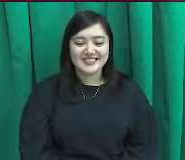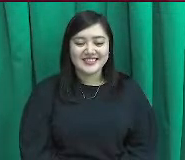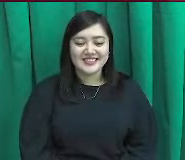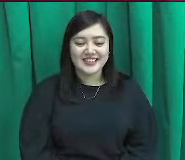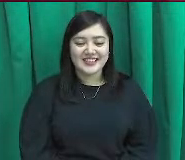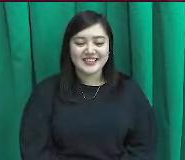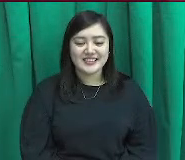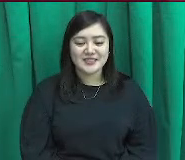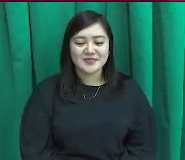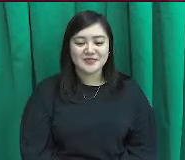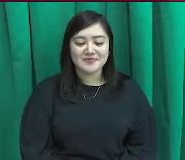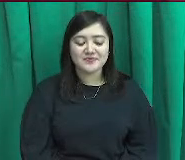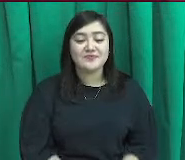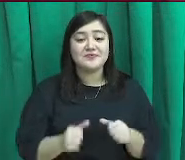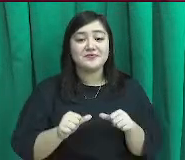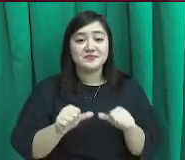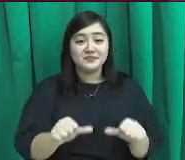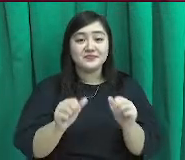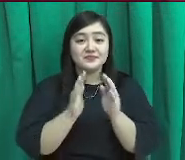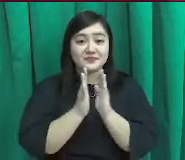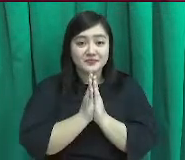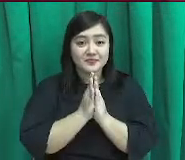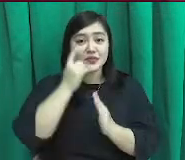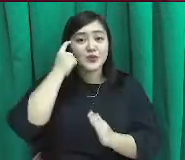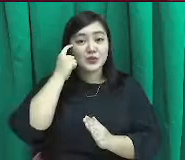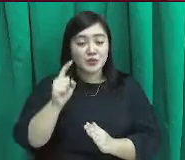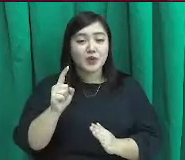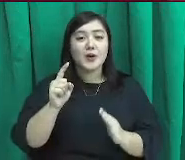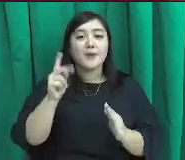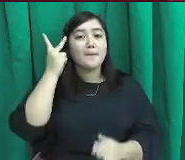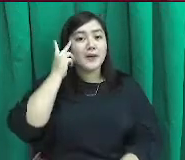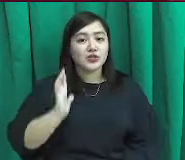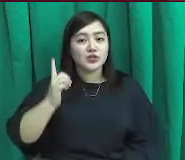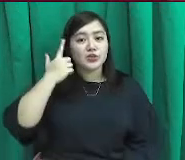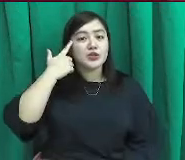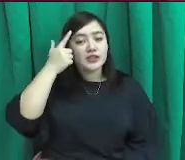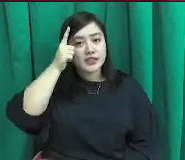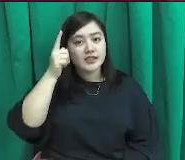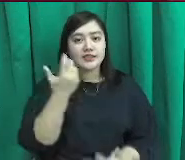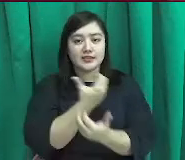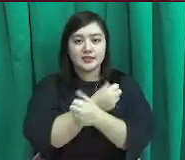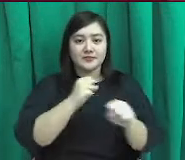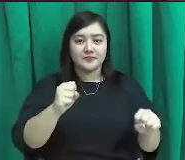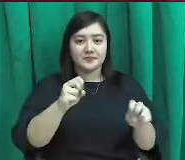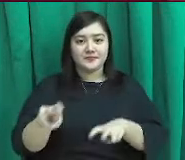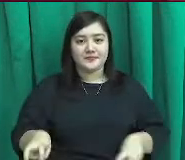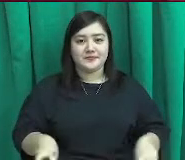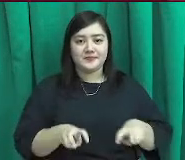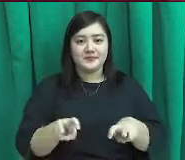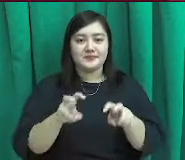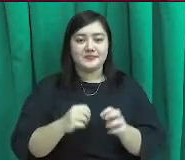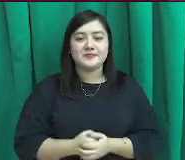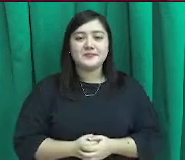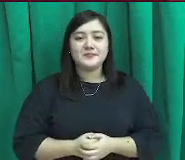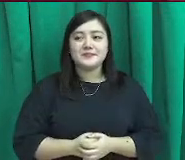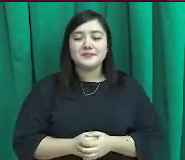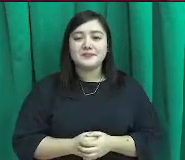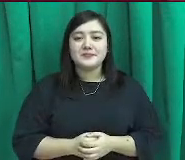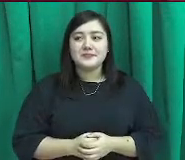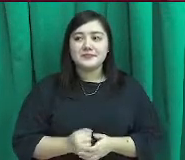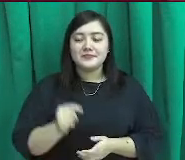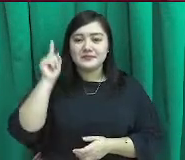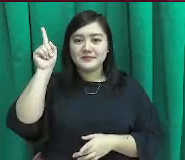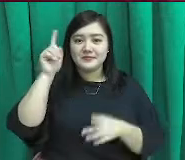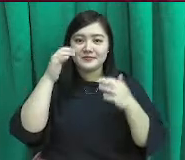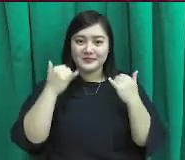patuloy po nating ipanalangin ang kanyang mga lakad. All right? So again, ay ipakilala na natin ang ating guest. Of course, guest